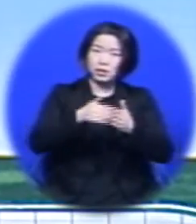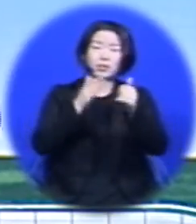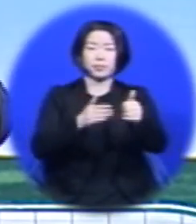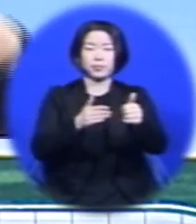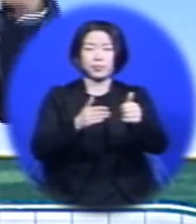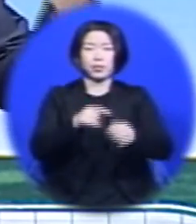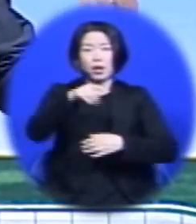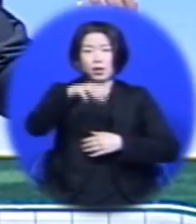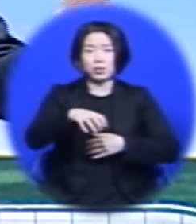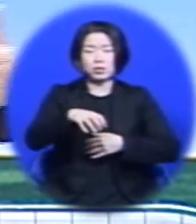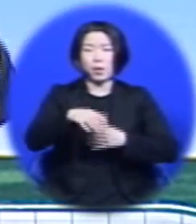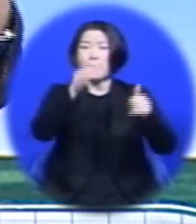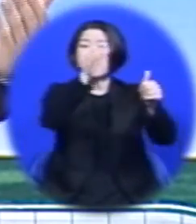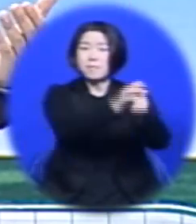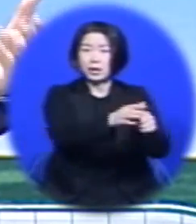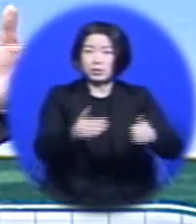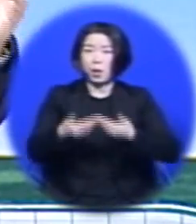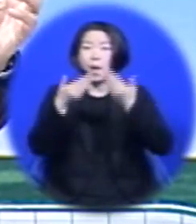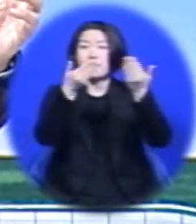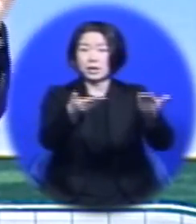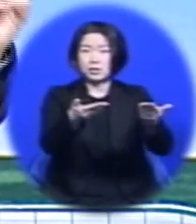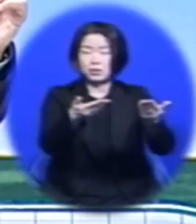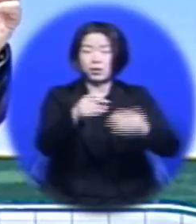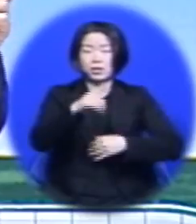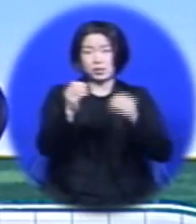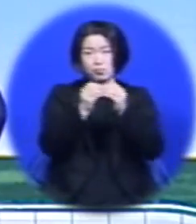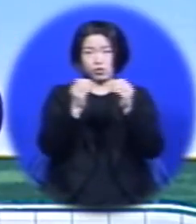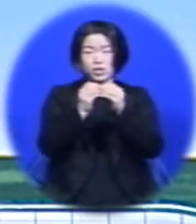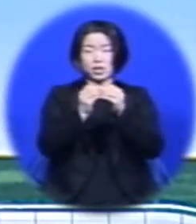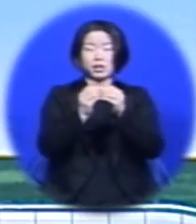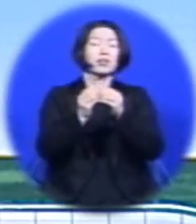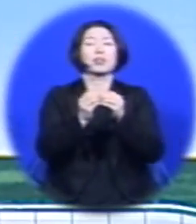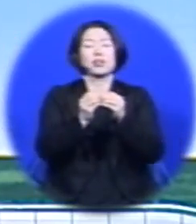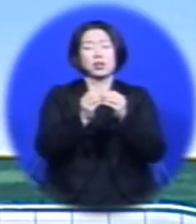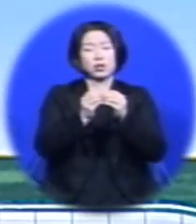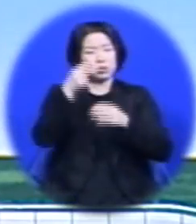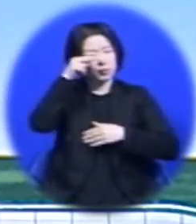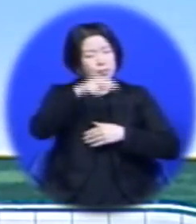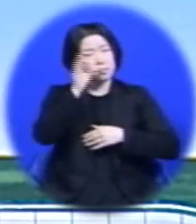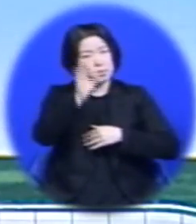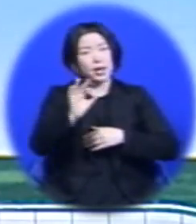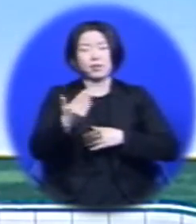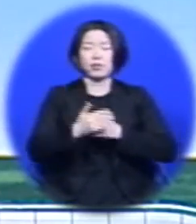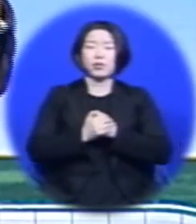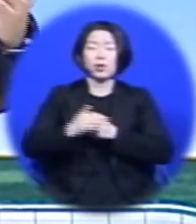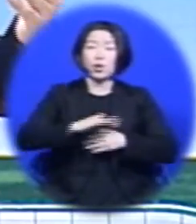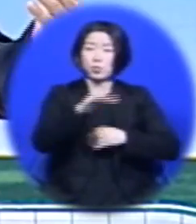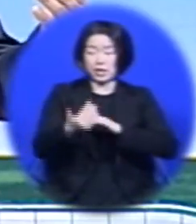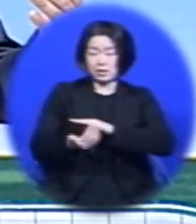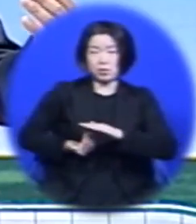여기서 내 맡겨서 또 바쳐서 라고 쓴 구조를 주목해 보셔야 합니다 우리가